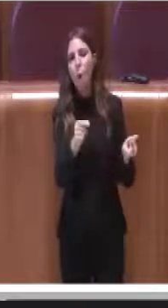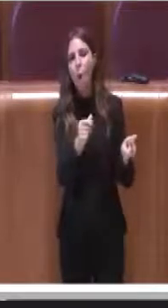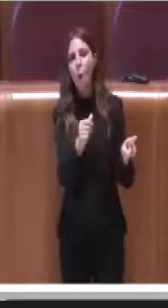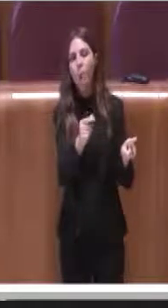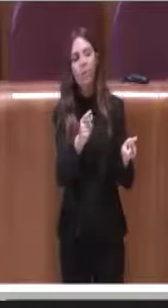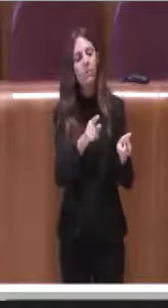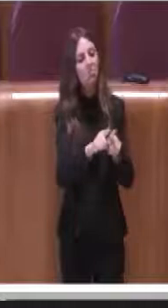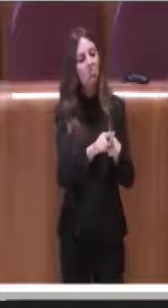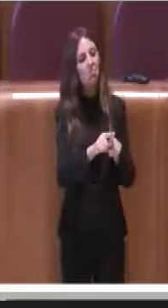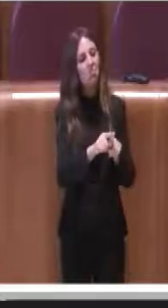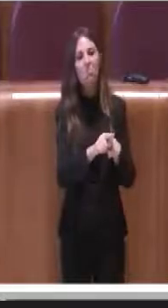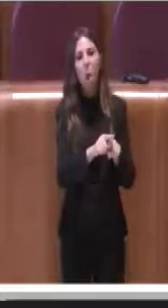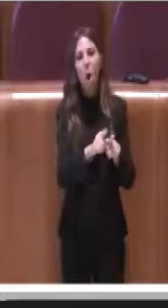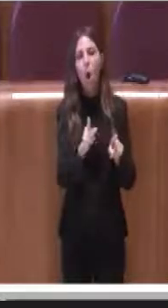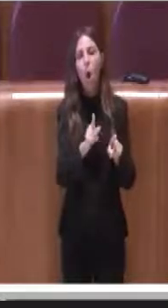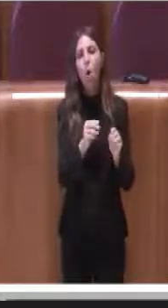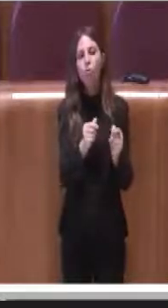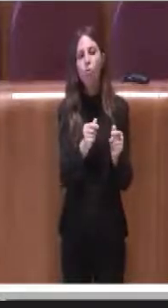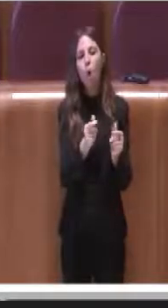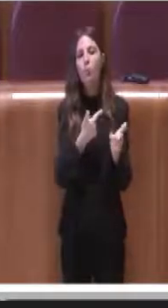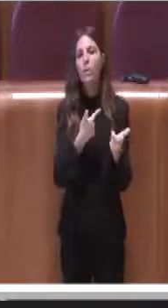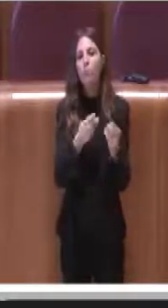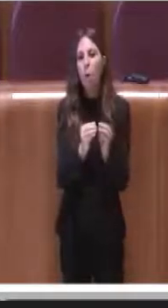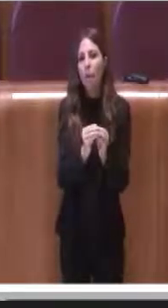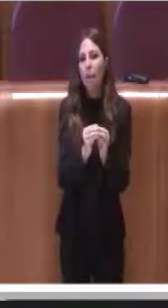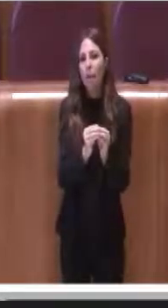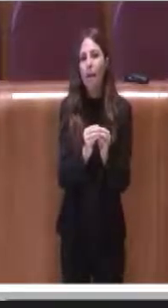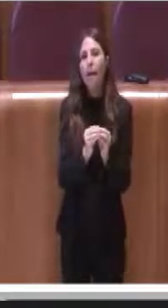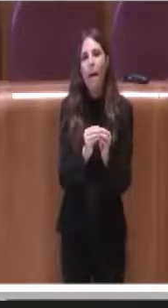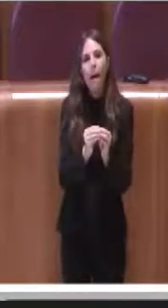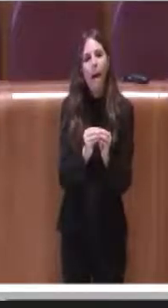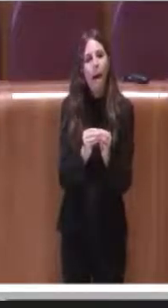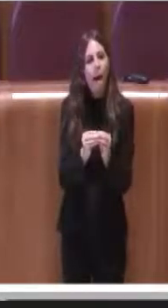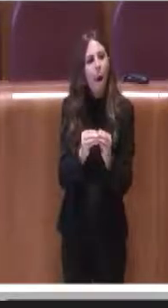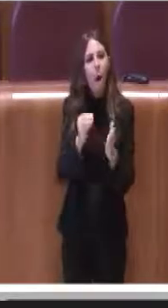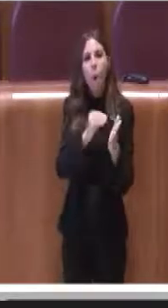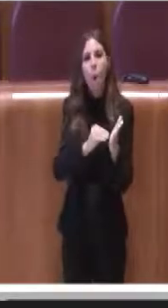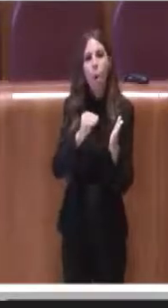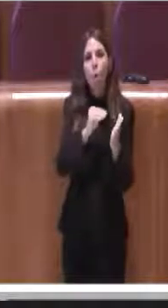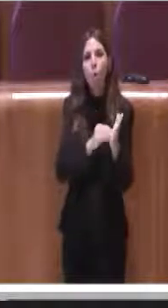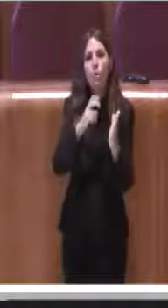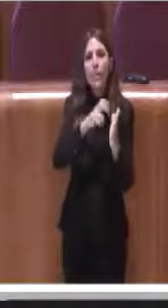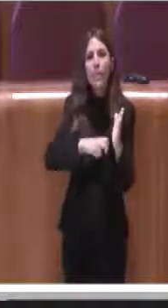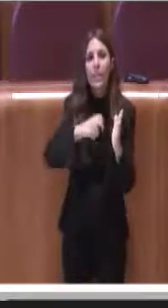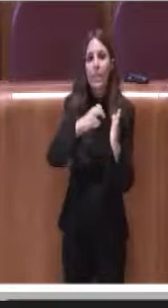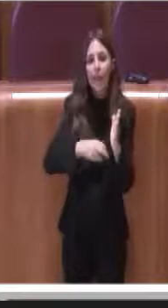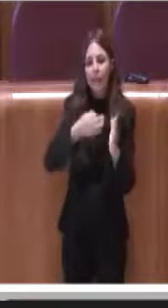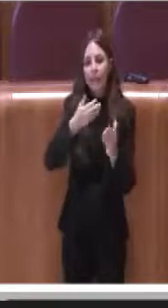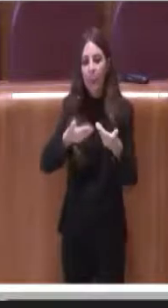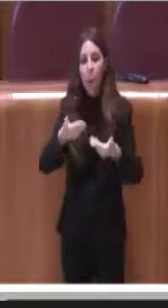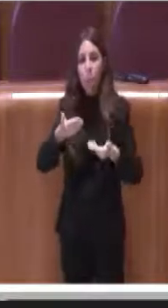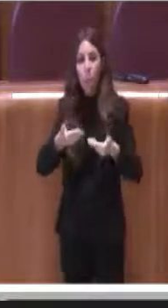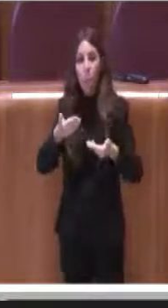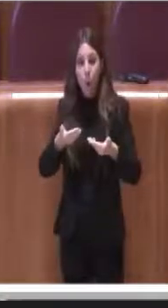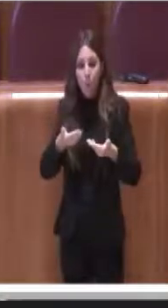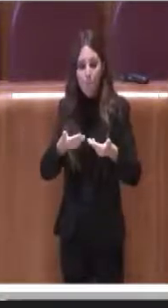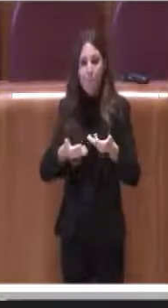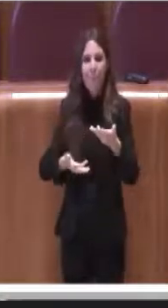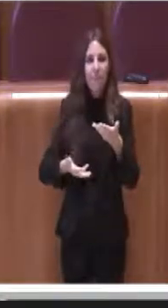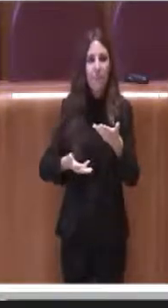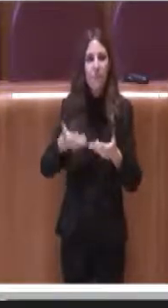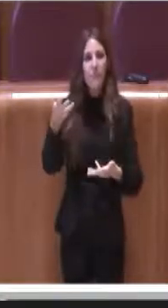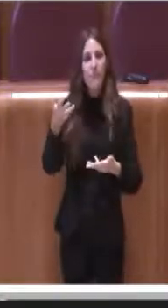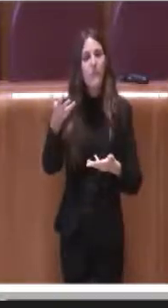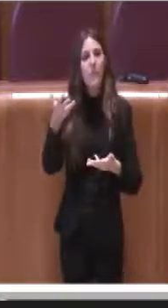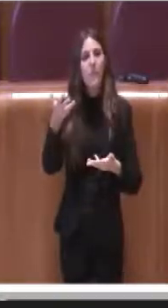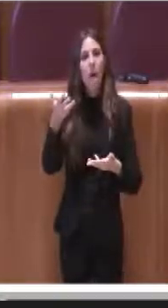contro questi colossi, però sarebbero comunque soldi di contribuzione secondo il livello di progressività e di proporzionalità, no? Che